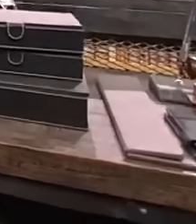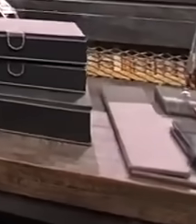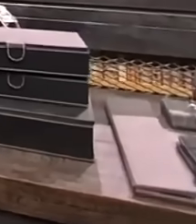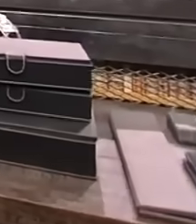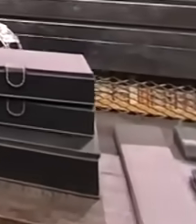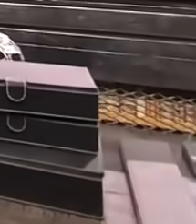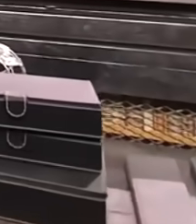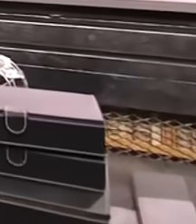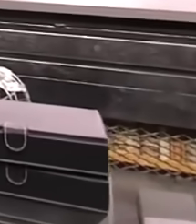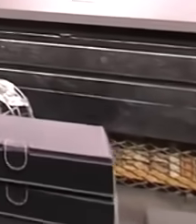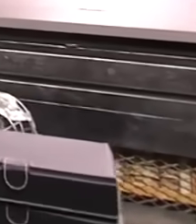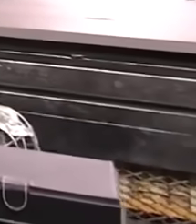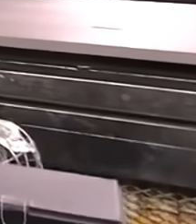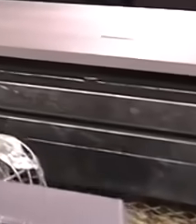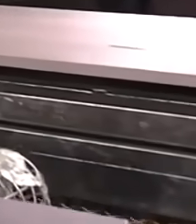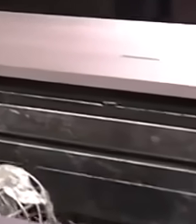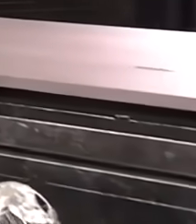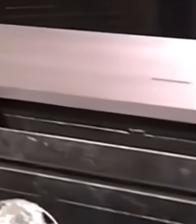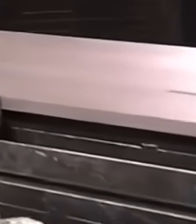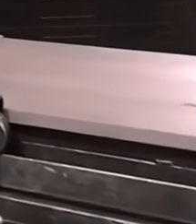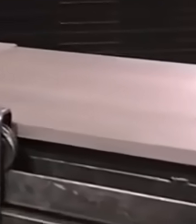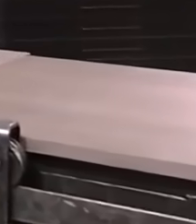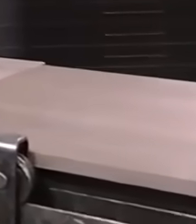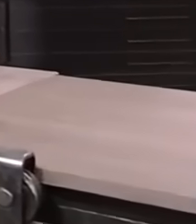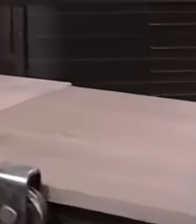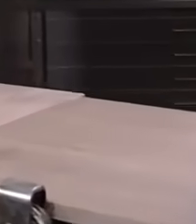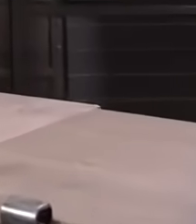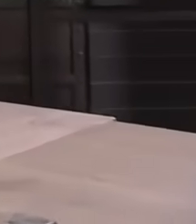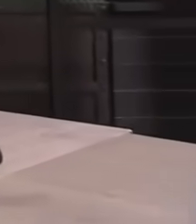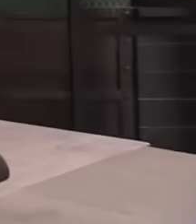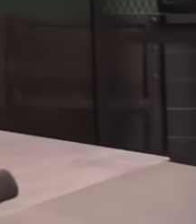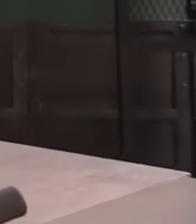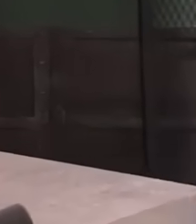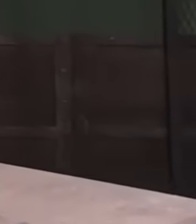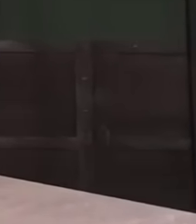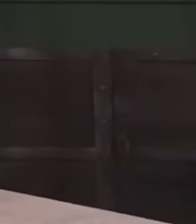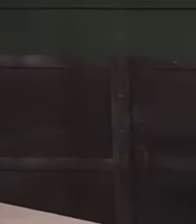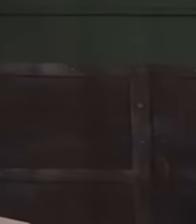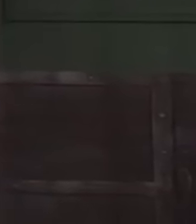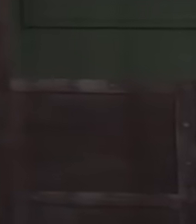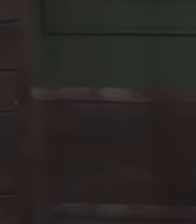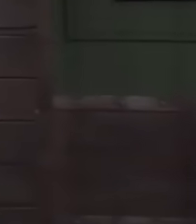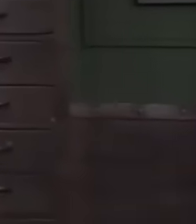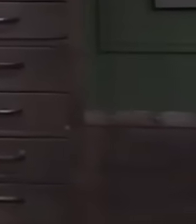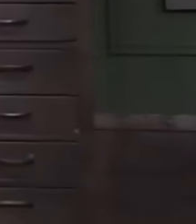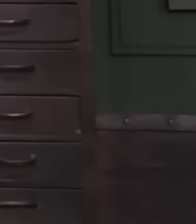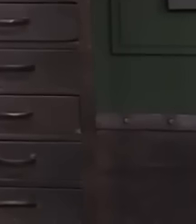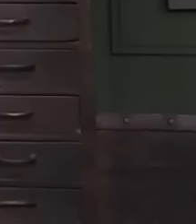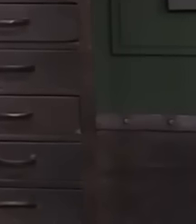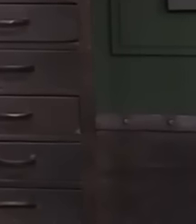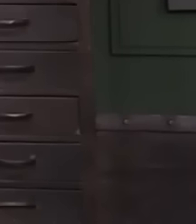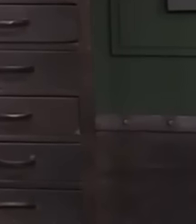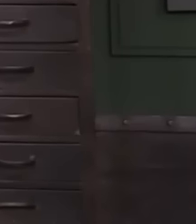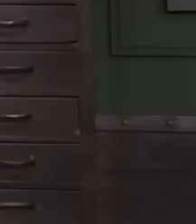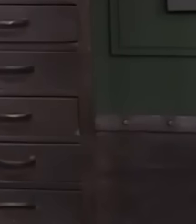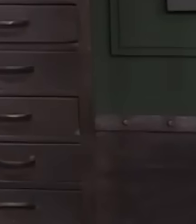사건의 진실을 추적하고 싶으십니까 그렇다면 사반 채널을 구독해 주세요 지금까지 이자연